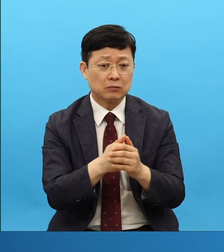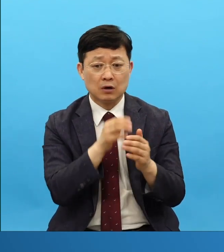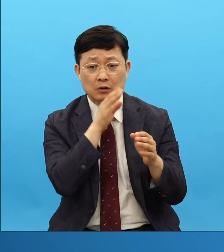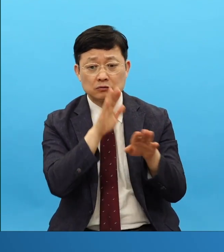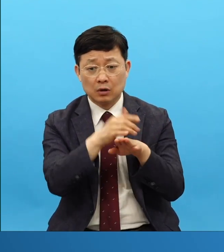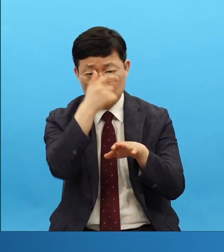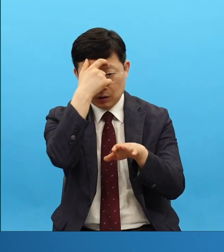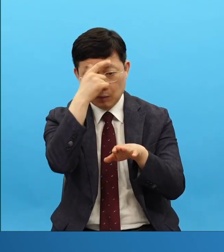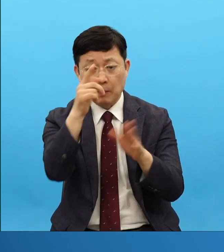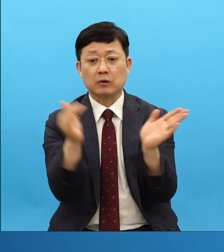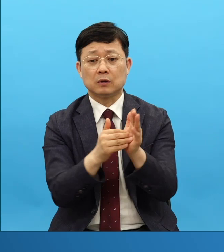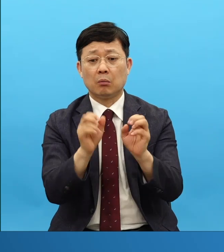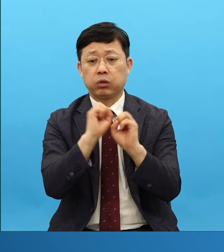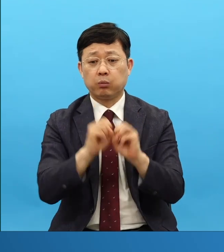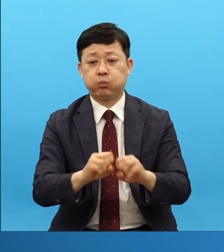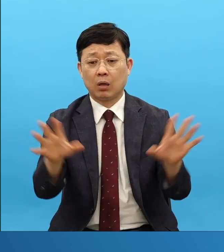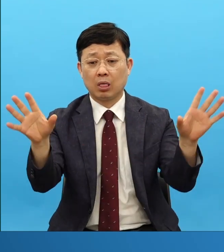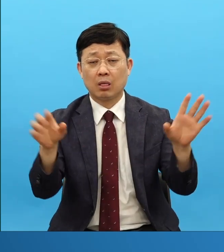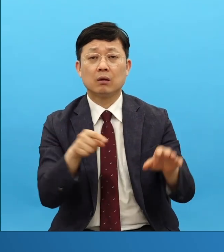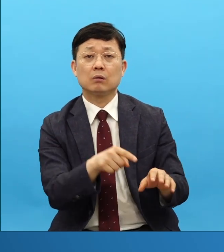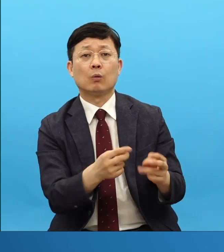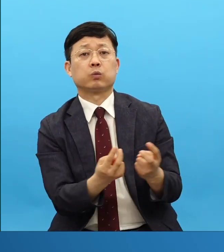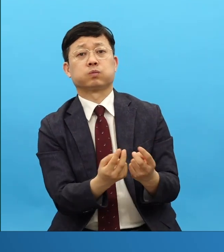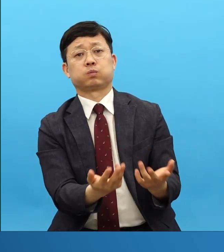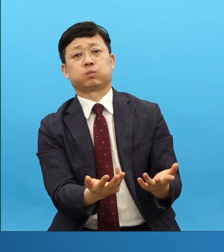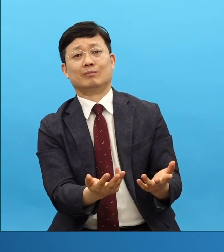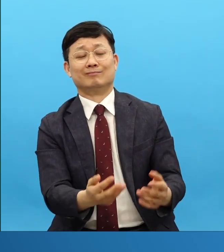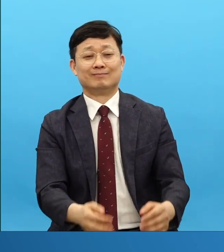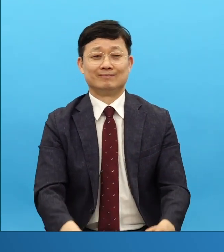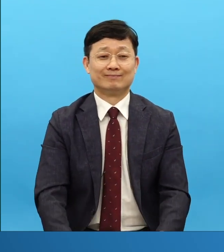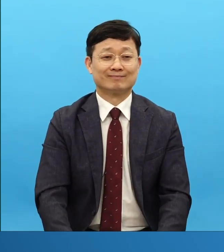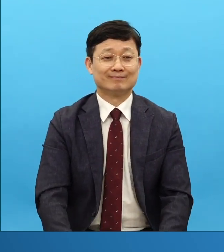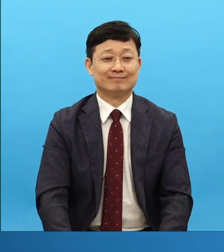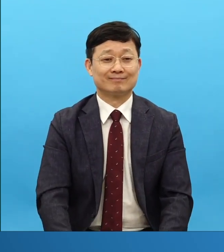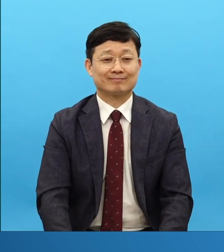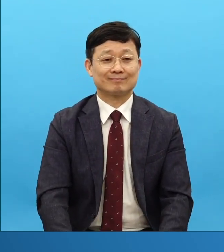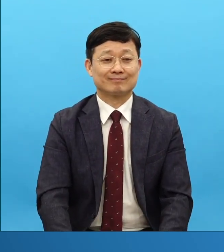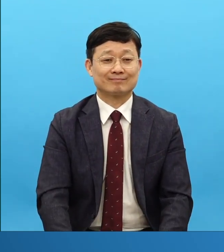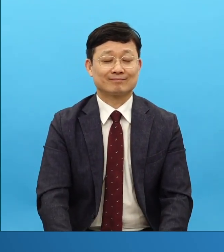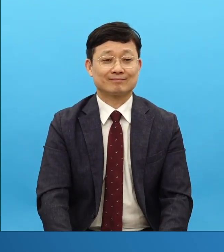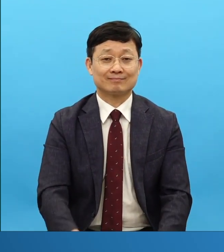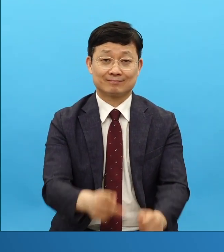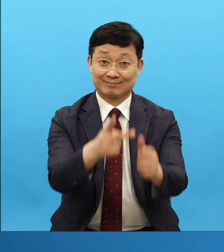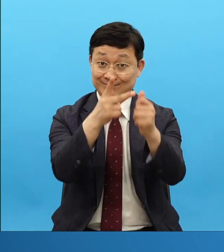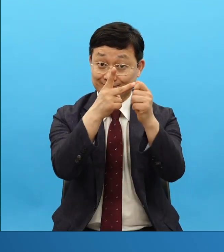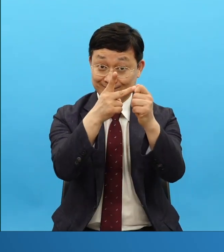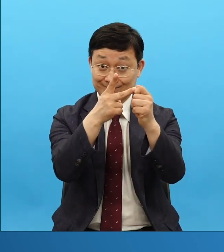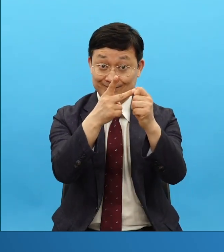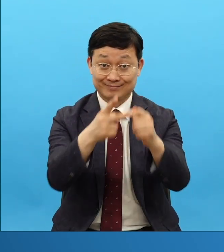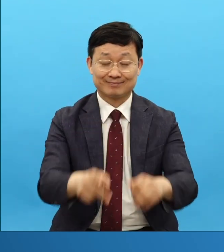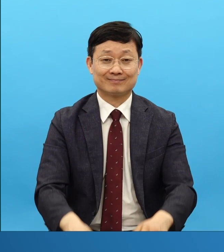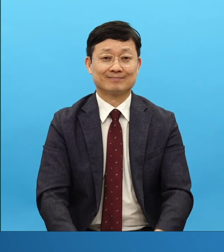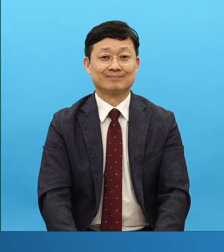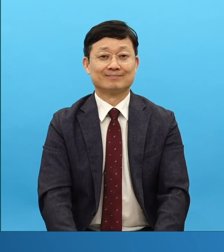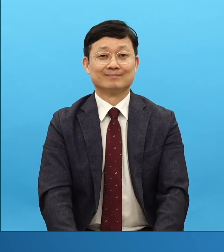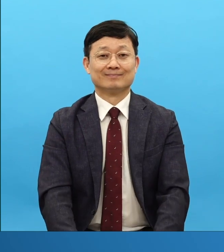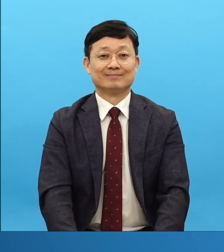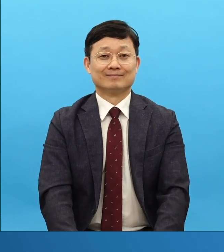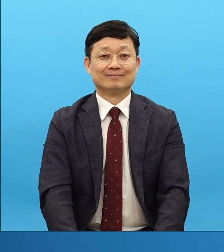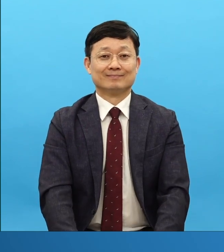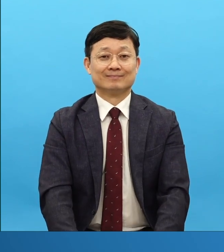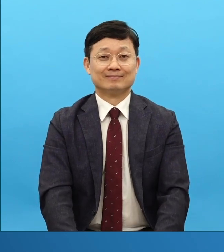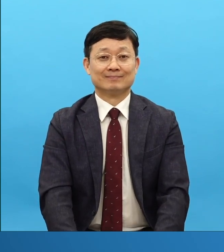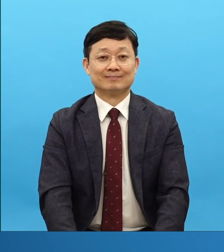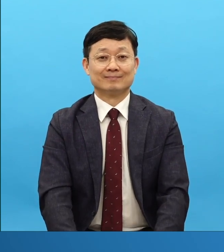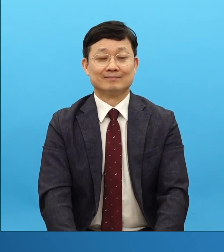Three-day weekend age, we must rightfully start this. If you just give worship and just go home, it's not going to work. 그러고 꼭